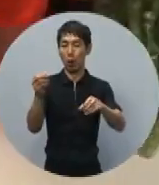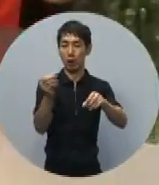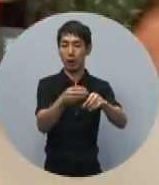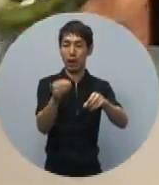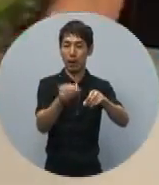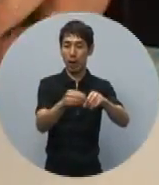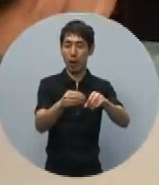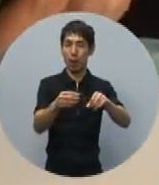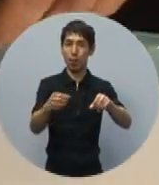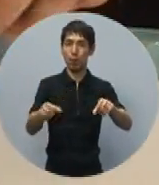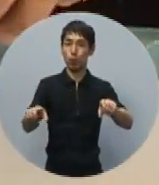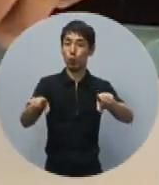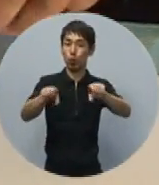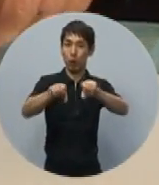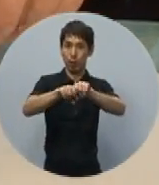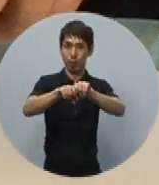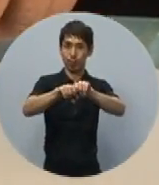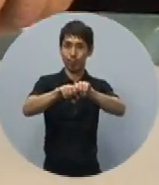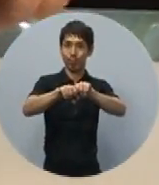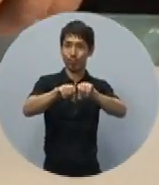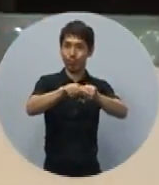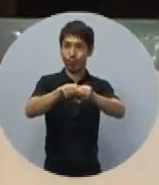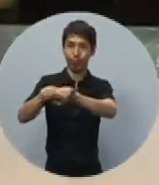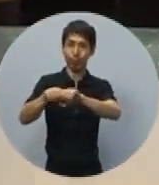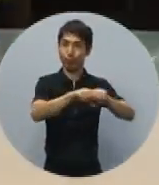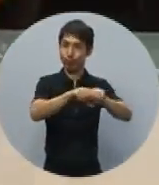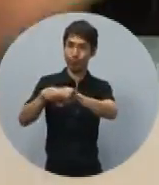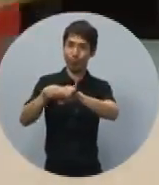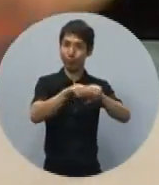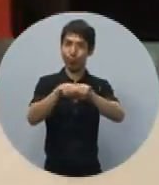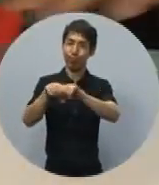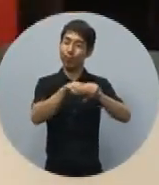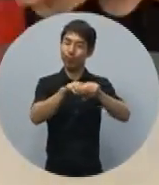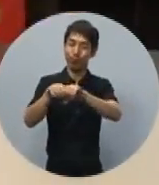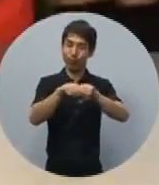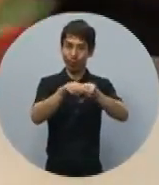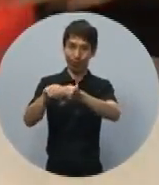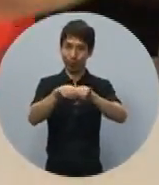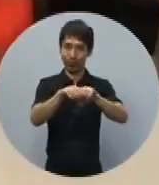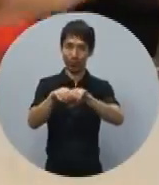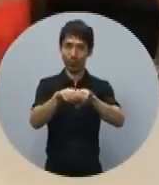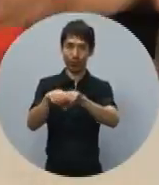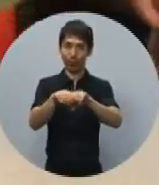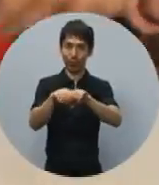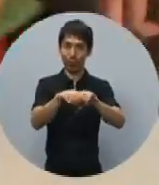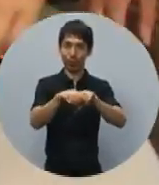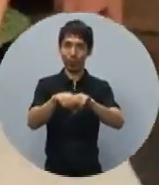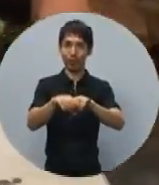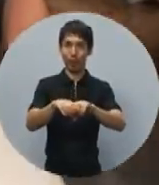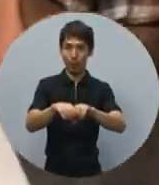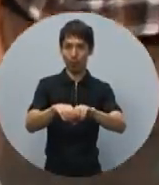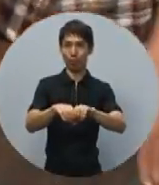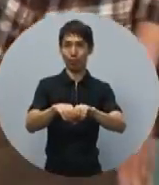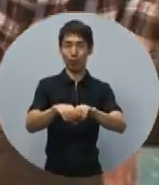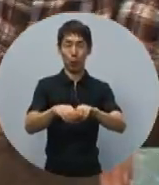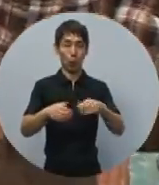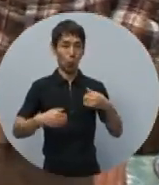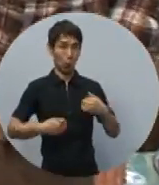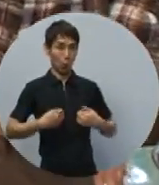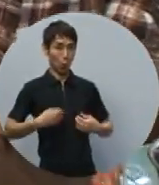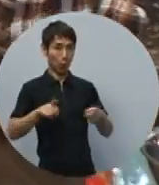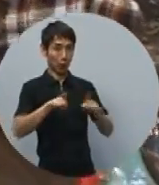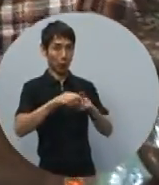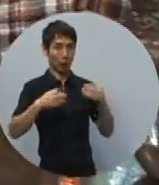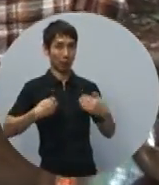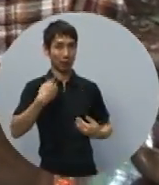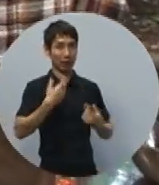よく入れました。 はい、 くっつけます。 はい、 でこういうふうにちょっとやります。 お子さんと一緒だと楽しい